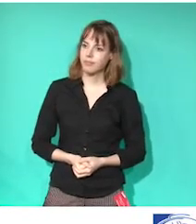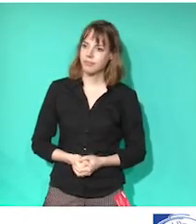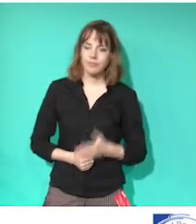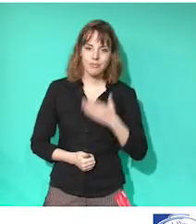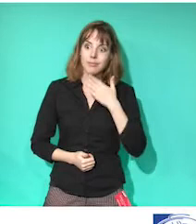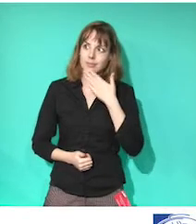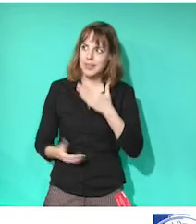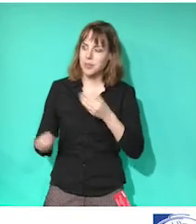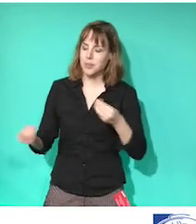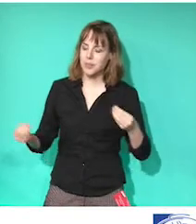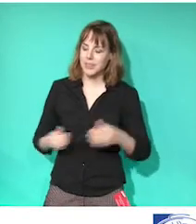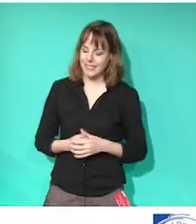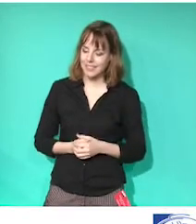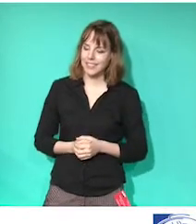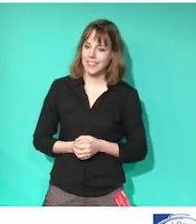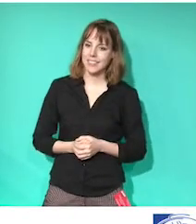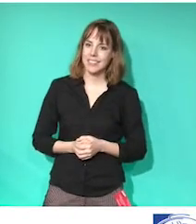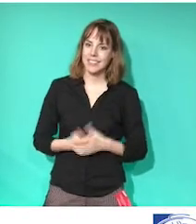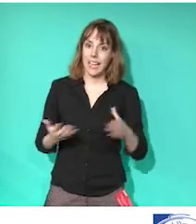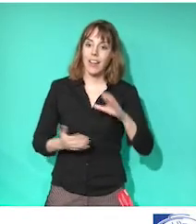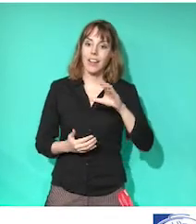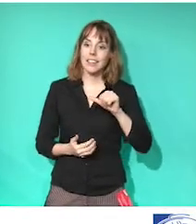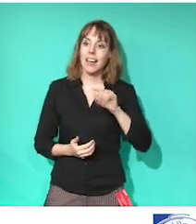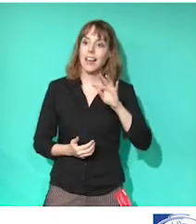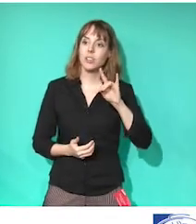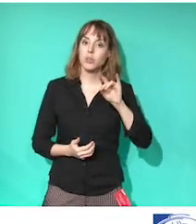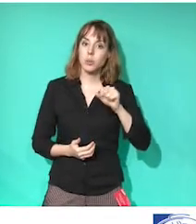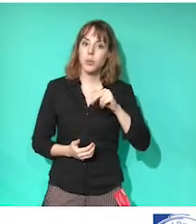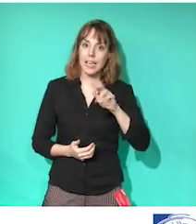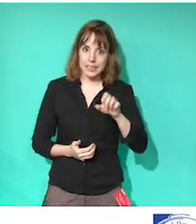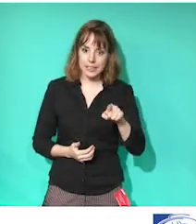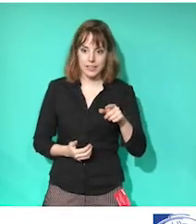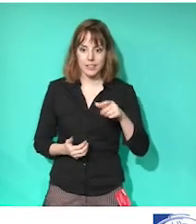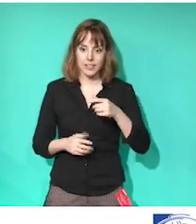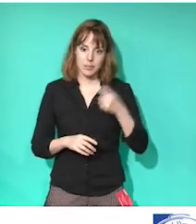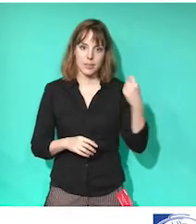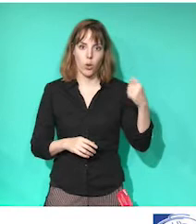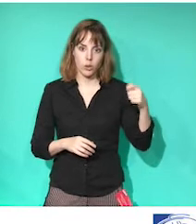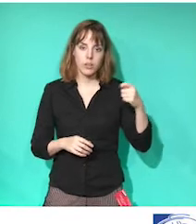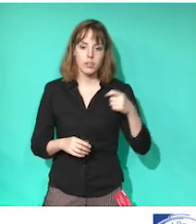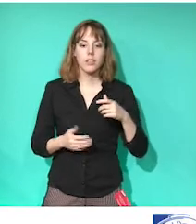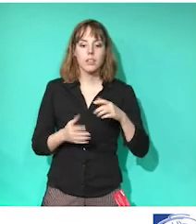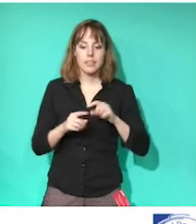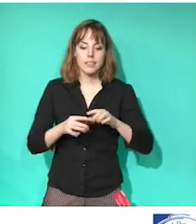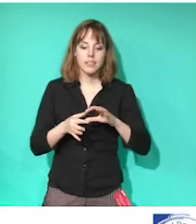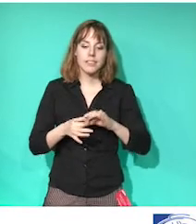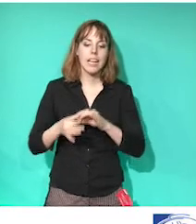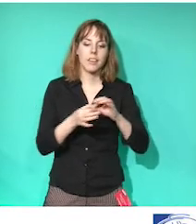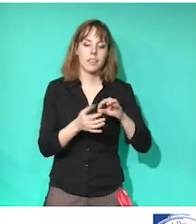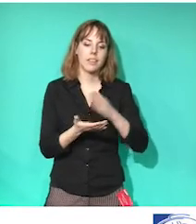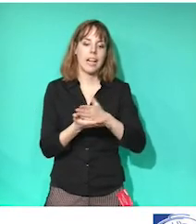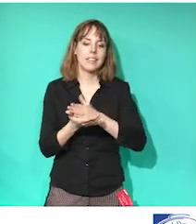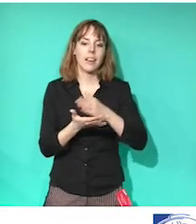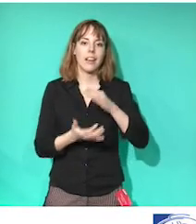Merci beaucoup. Merci Annie. Alors, chère Catherine, vous êtes présidente du Cercle Interrel, donc vous travaillez pour